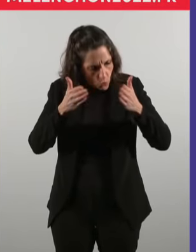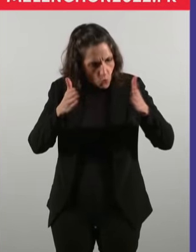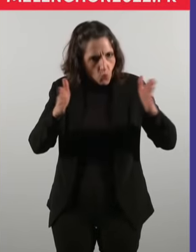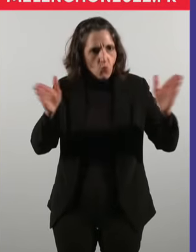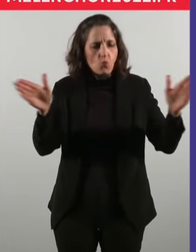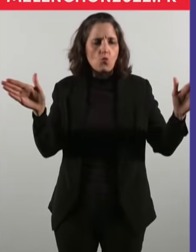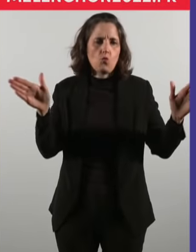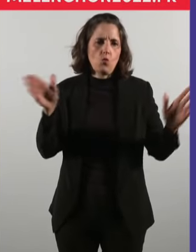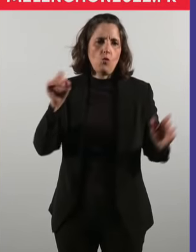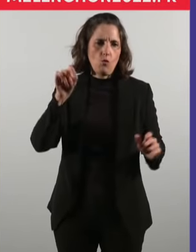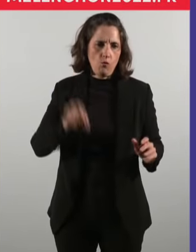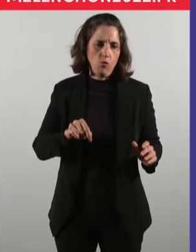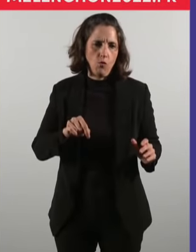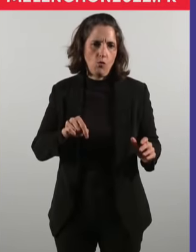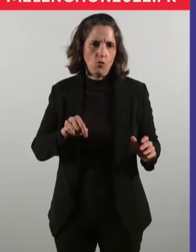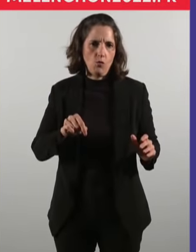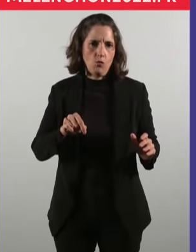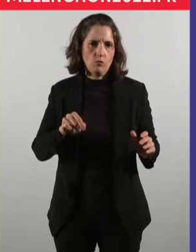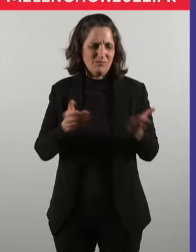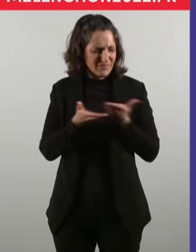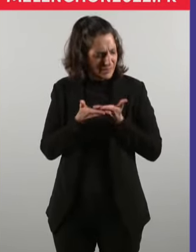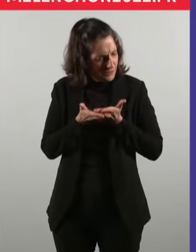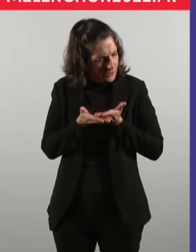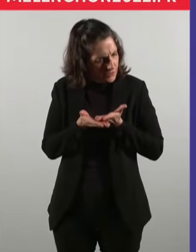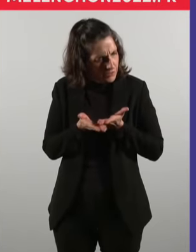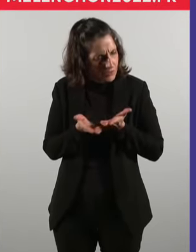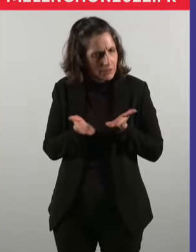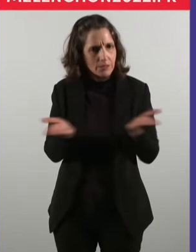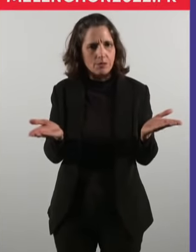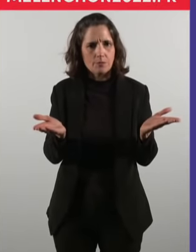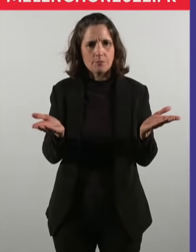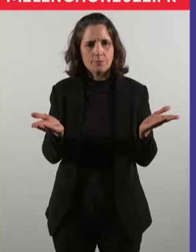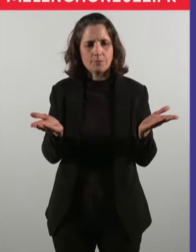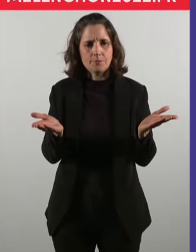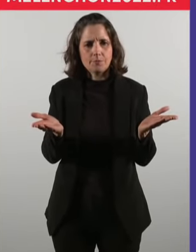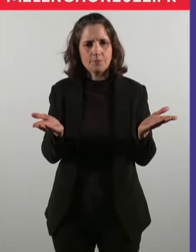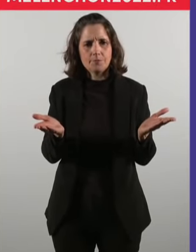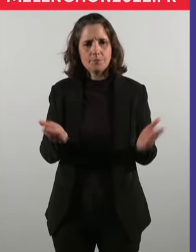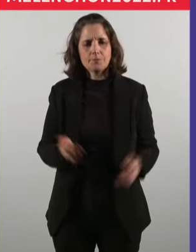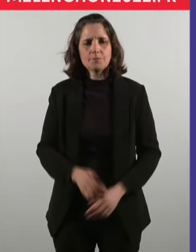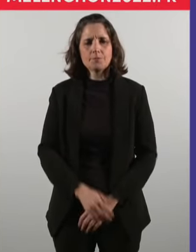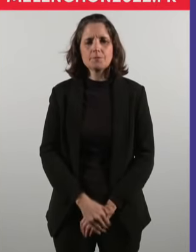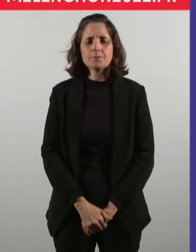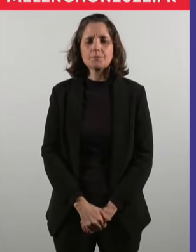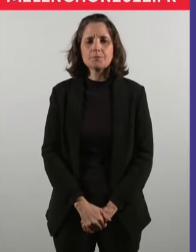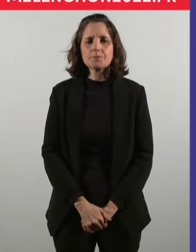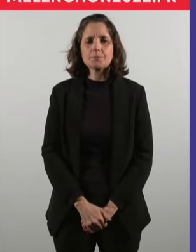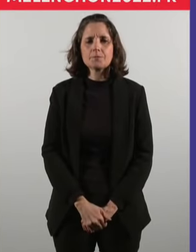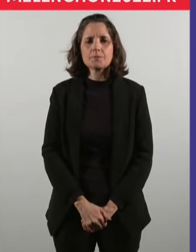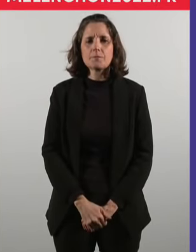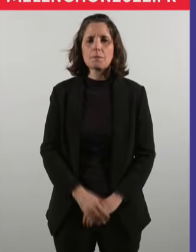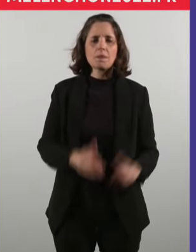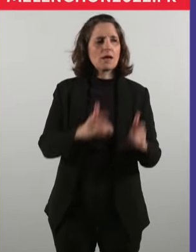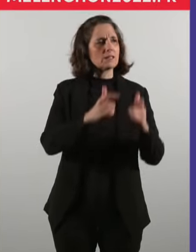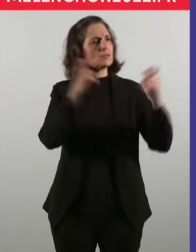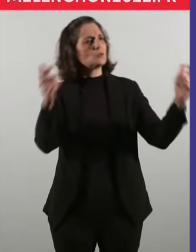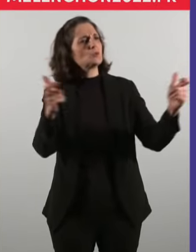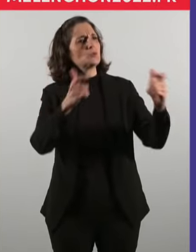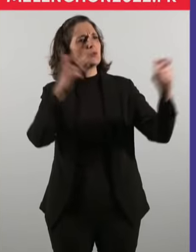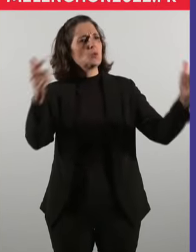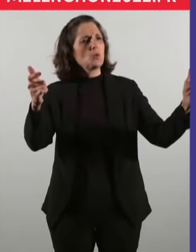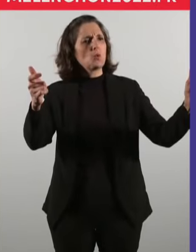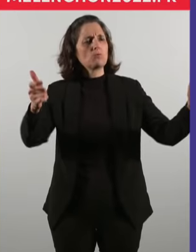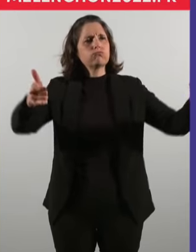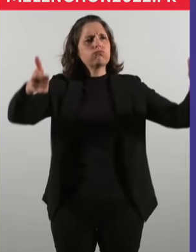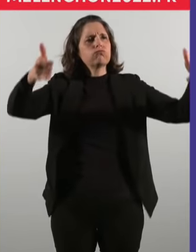en décroissance et en sobriété. Rien de ces institutions si arrogantes et si